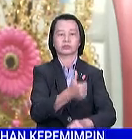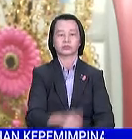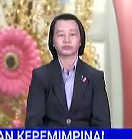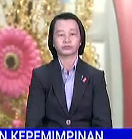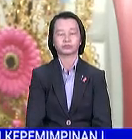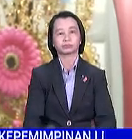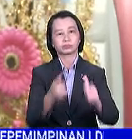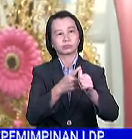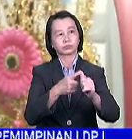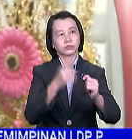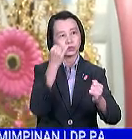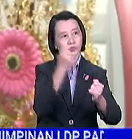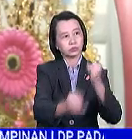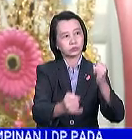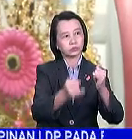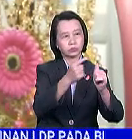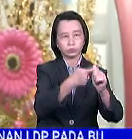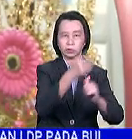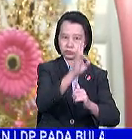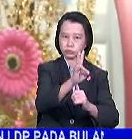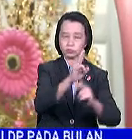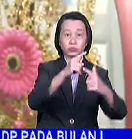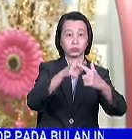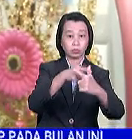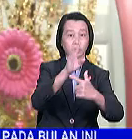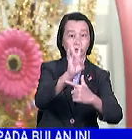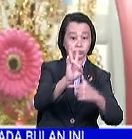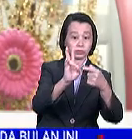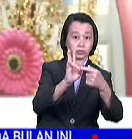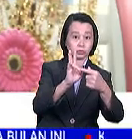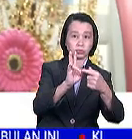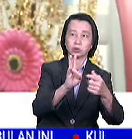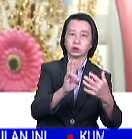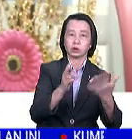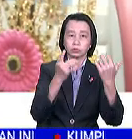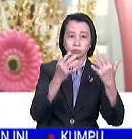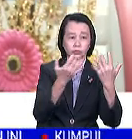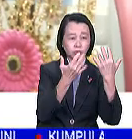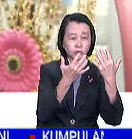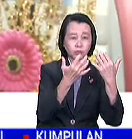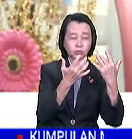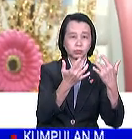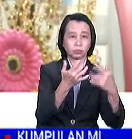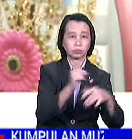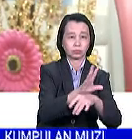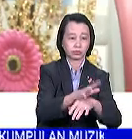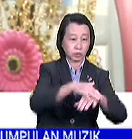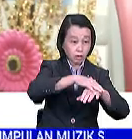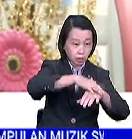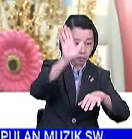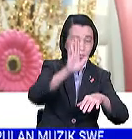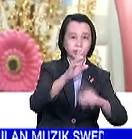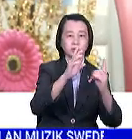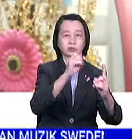dalam hujung bulan Julai, kalau kita tengok, kes yang menunggu di Jabatan Kecemasan adalah lebih